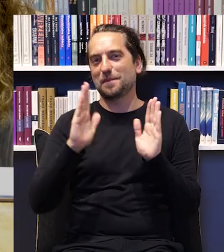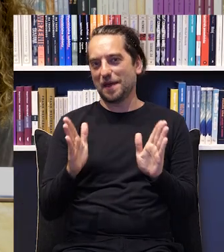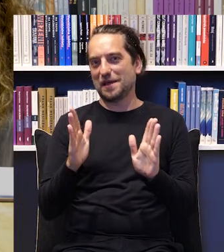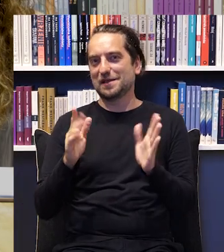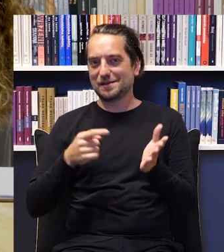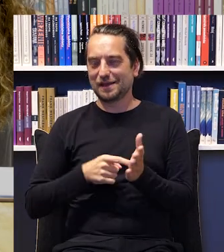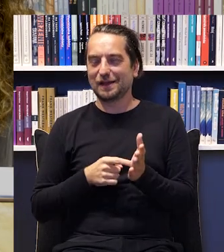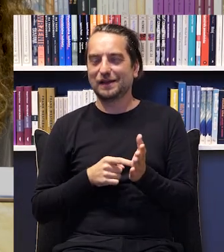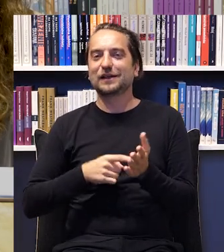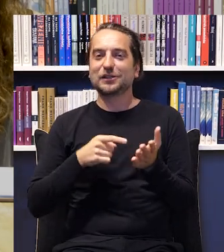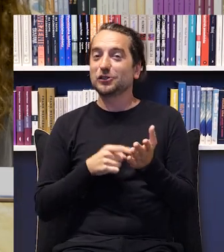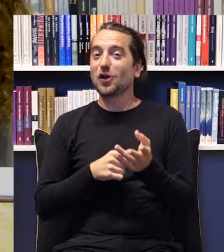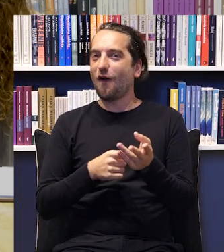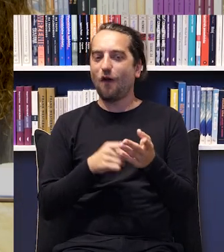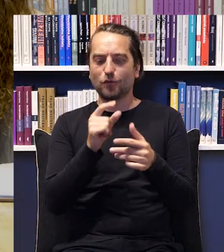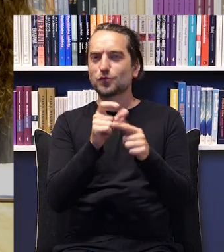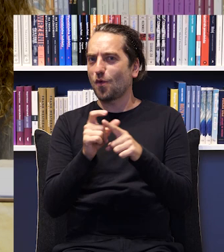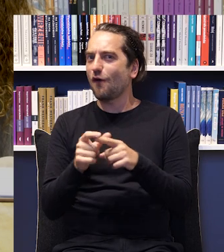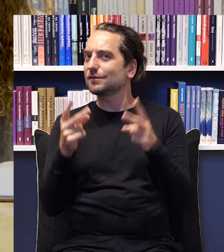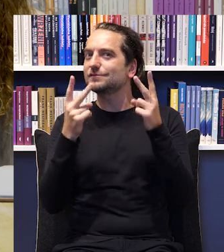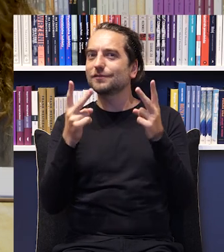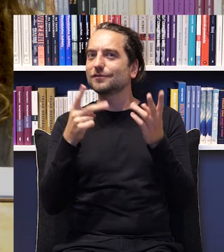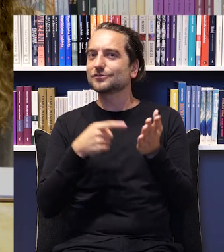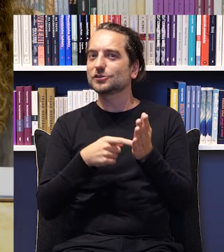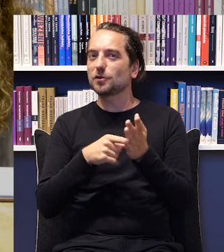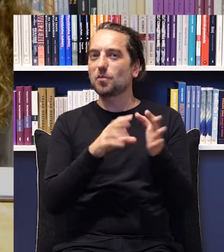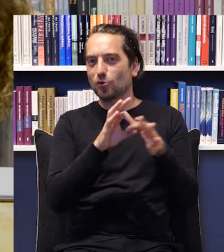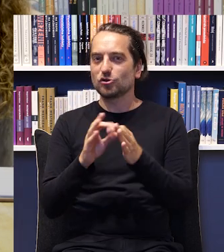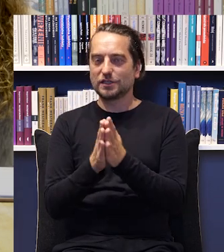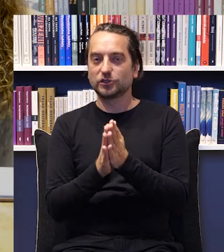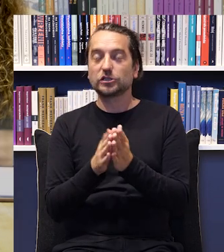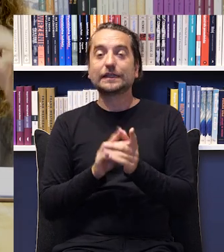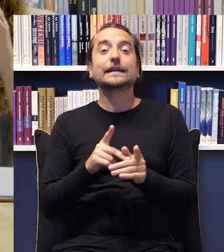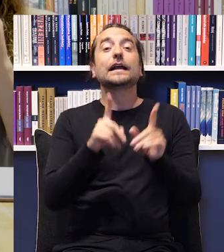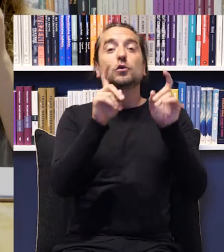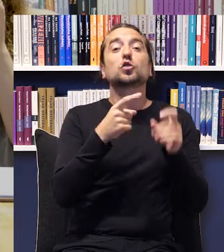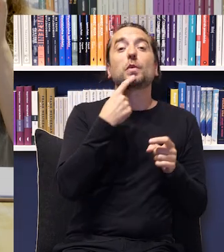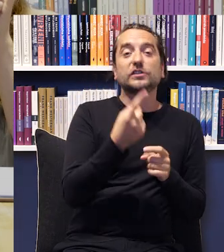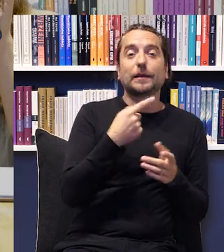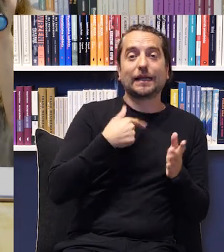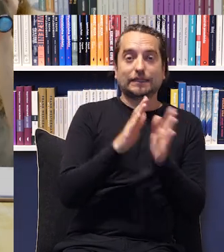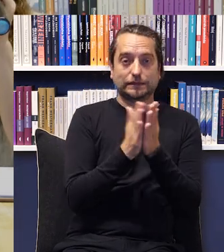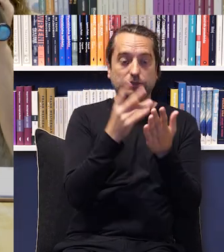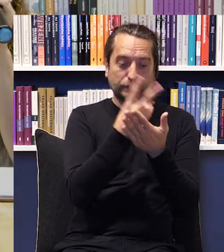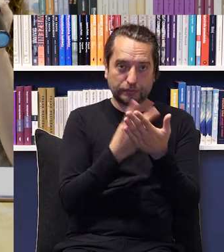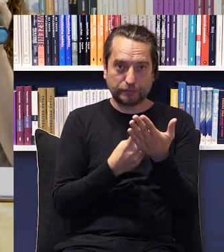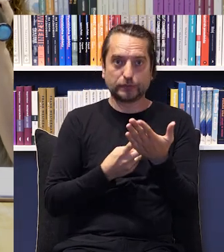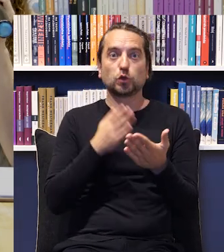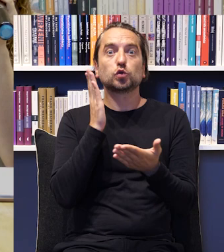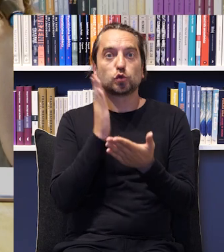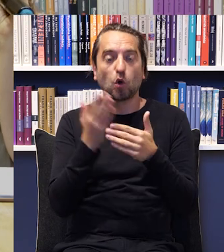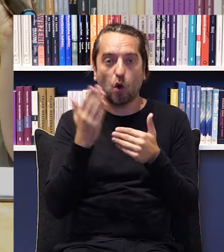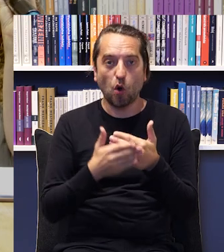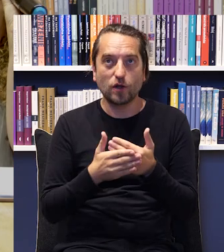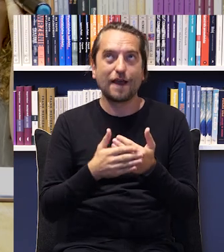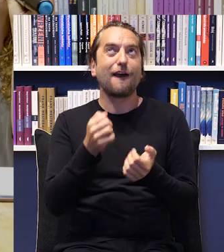kontekście tej powieści niezwykle istotne. I też ci zdradziłam na początku, że kończyłam czytać powieść Gosi, kiedy w